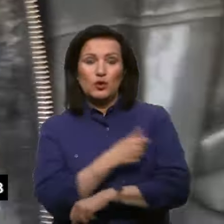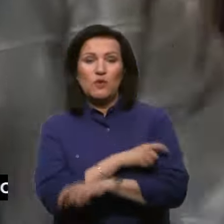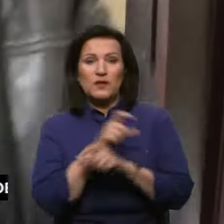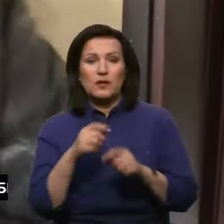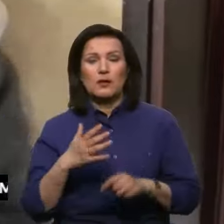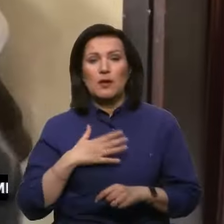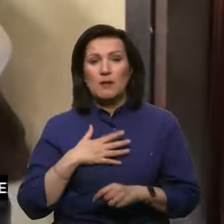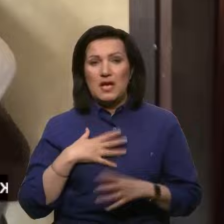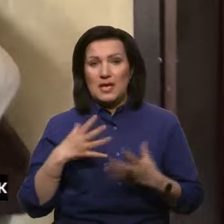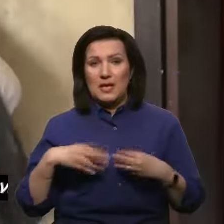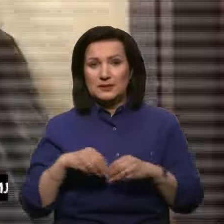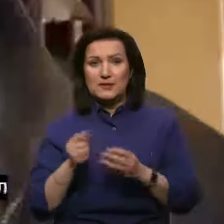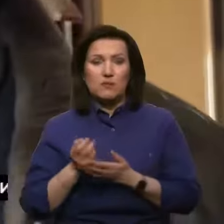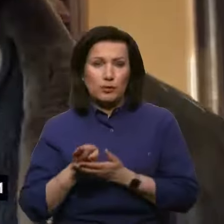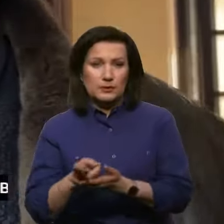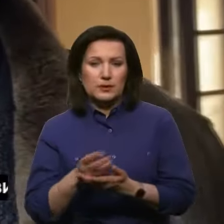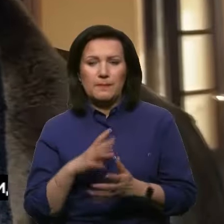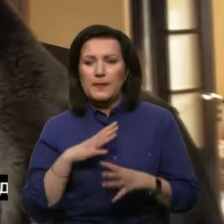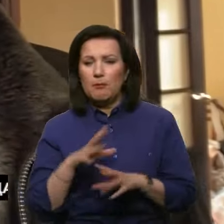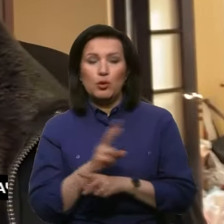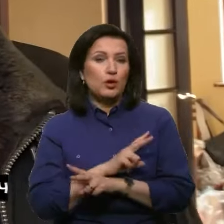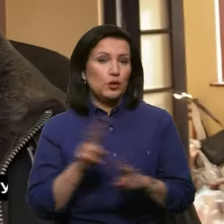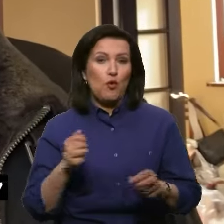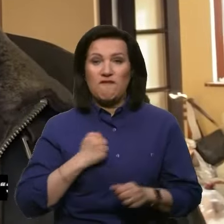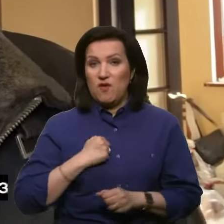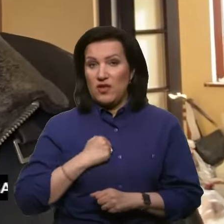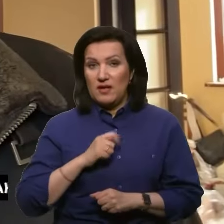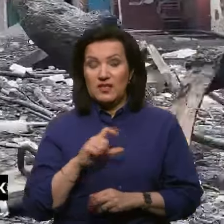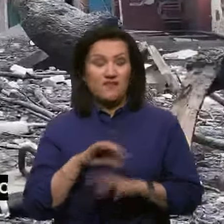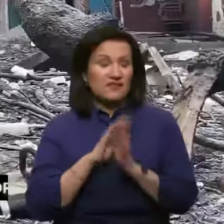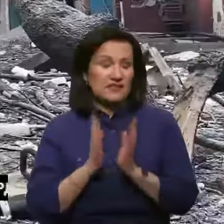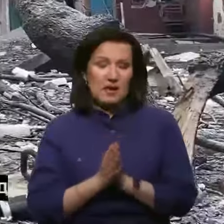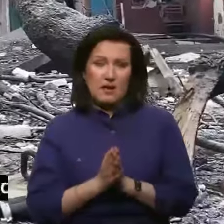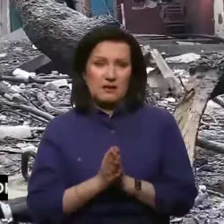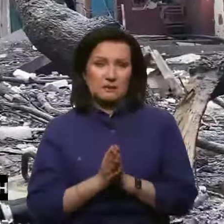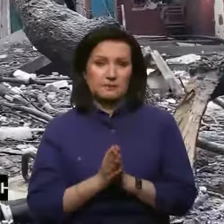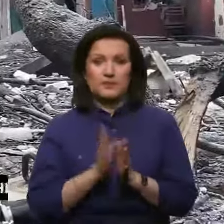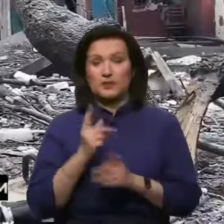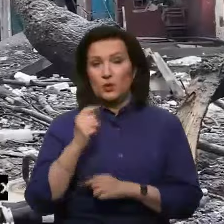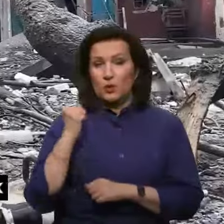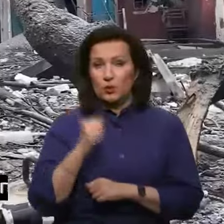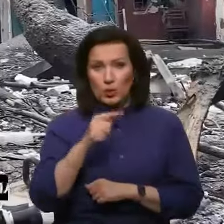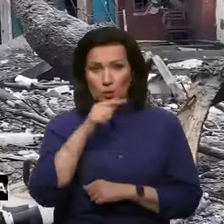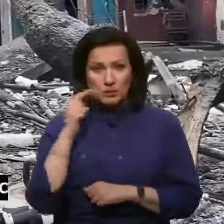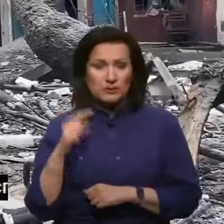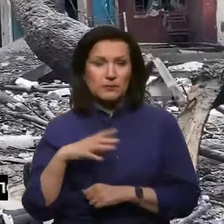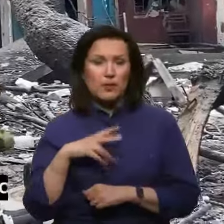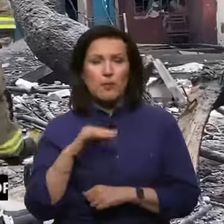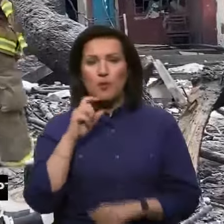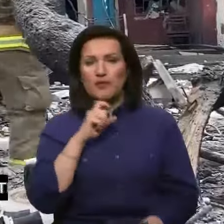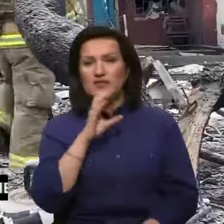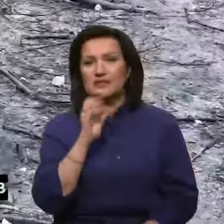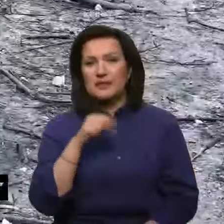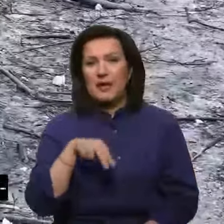бо моя сім'я в больниці. Не було тут нікого воєнних взагалі. Ще один удар росіян прийшовся по